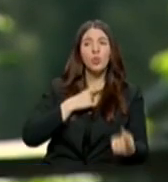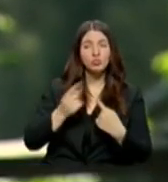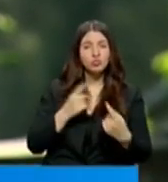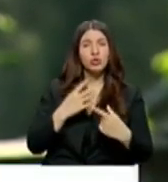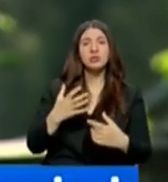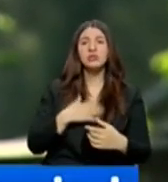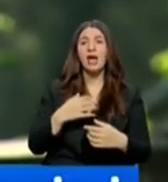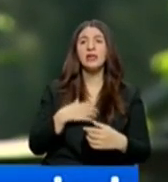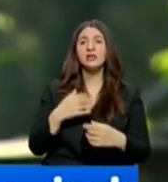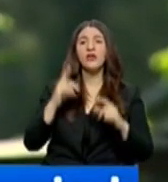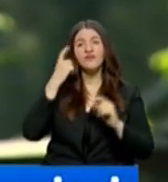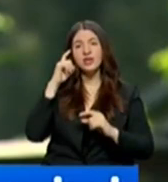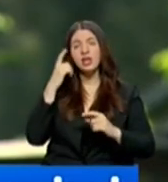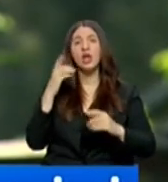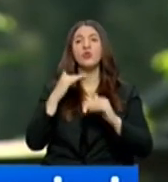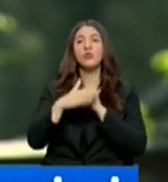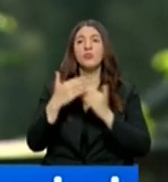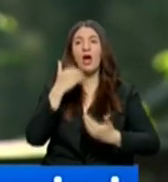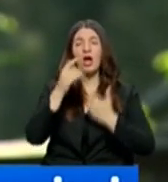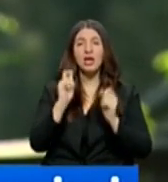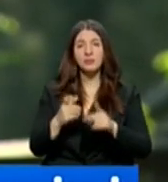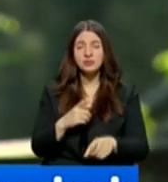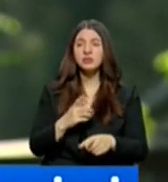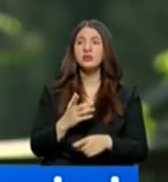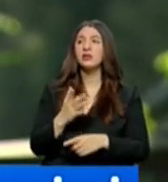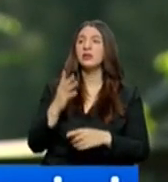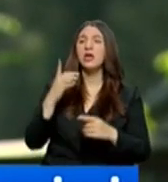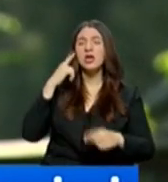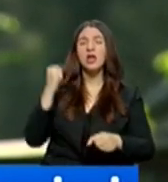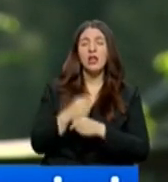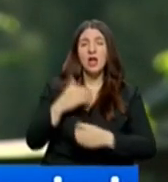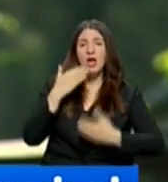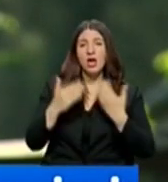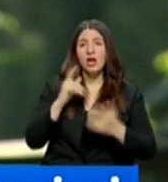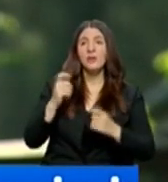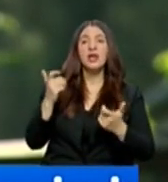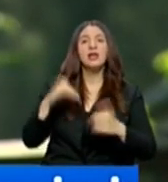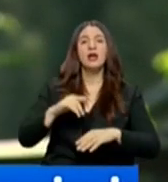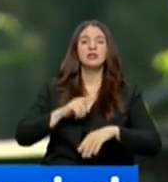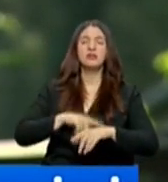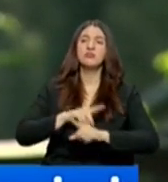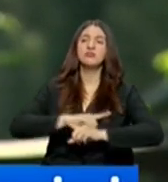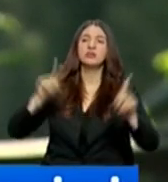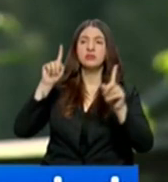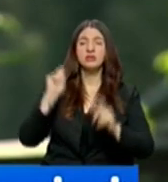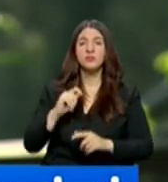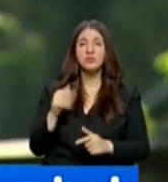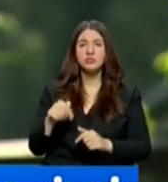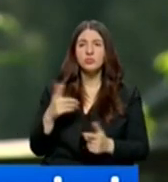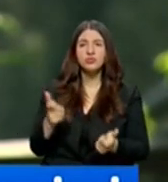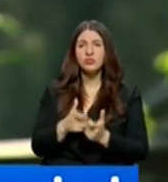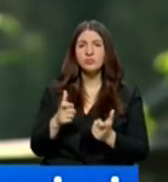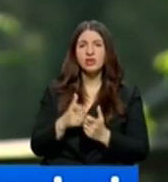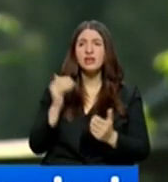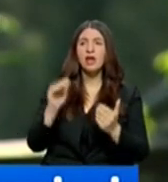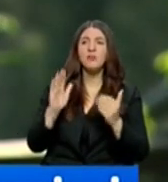konuştuklarını, kendi görüşlerini kamuoyuyla paylaştıklarını ısrarla ifade etti. Yeri geldiğinde itiraz ettiklerini ama şimdi bu